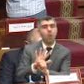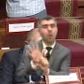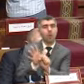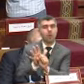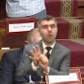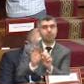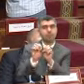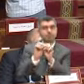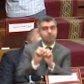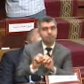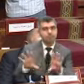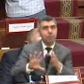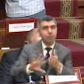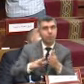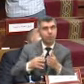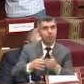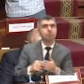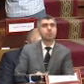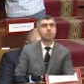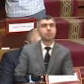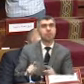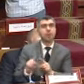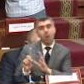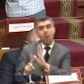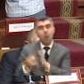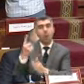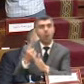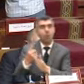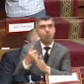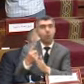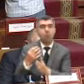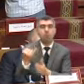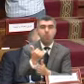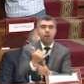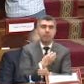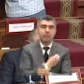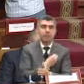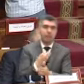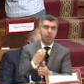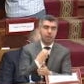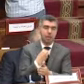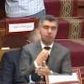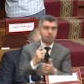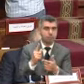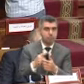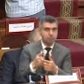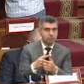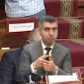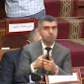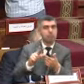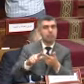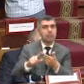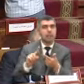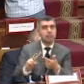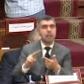سبقنا وعطينا، بما أن هذه الجائحة كانت استثنائية، أعطينا الأسبقية للصحة أمام الاقتصاد.